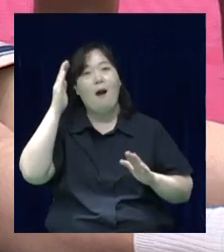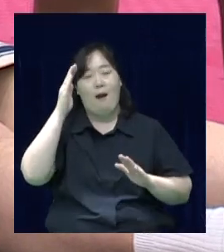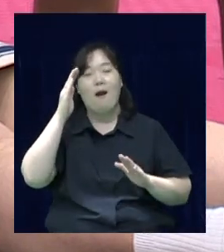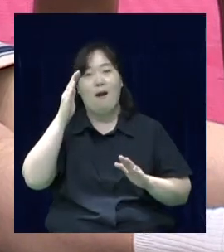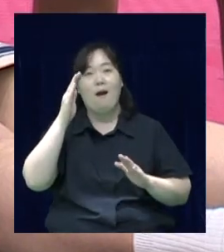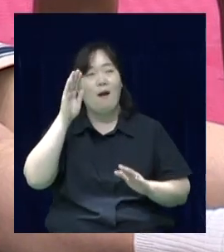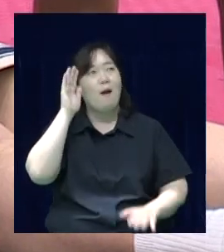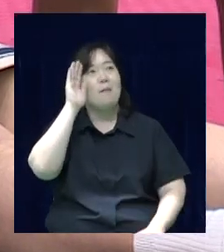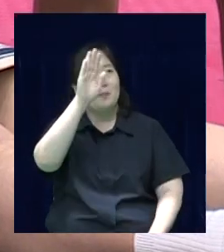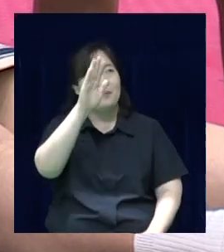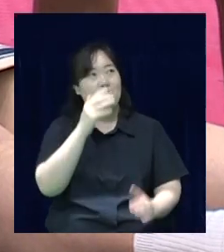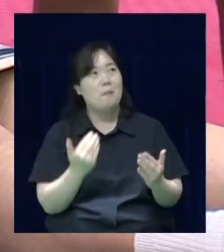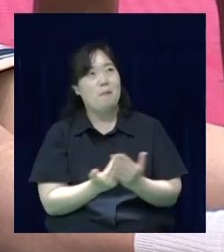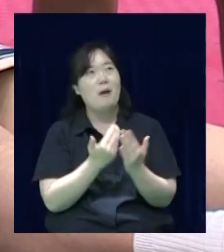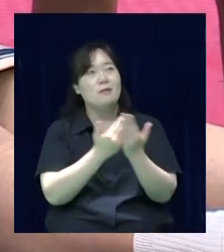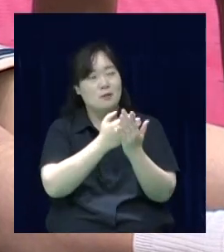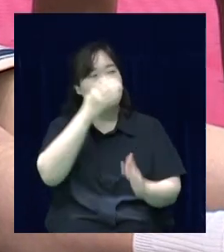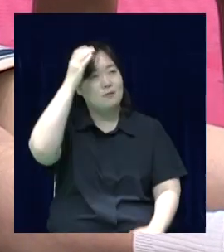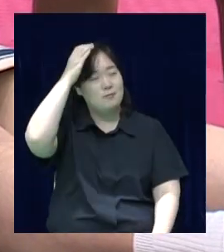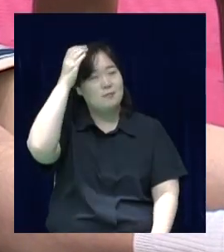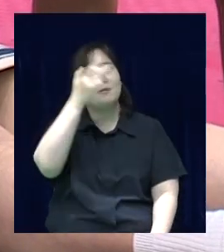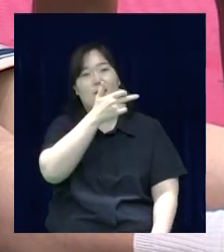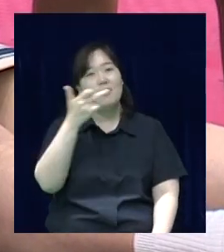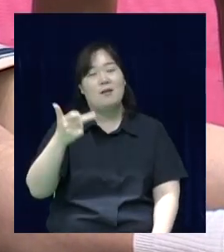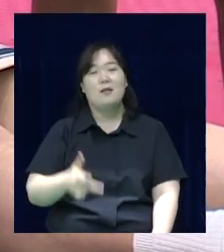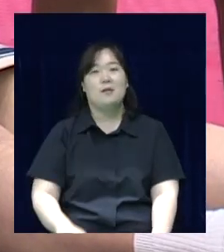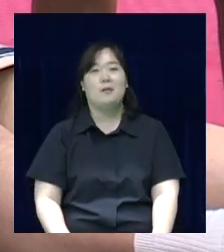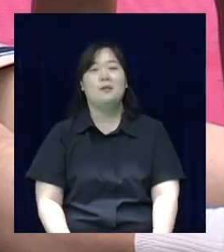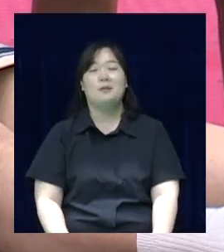미래가 또 밝은 예. 그런 예. 선수입니다.